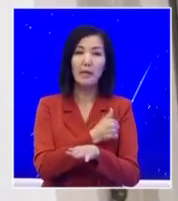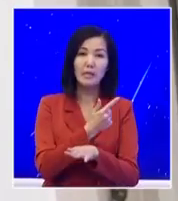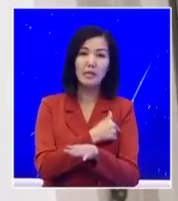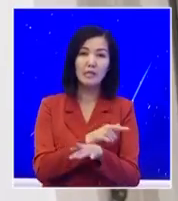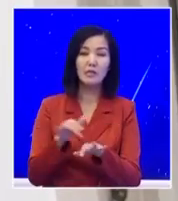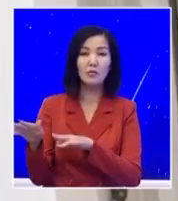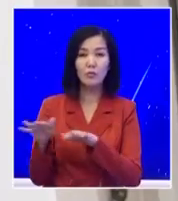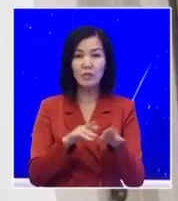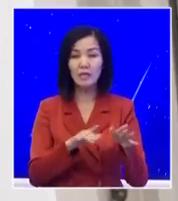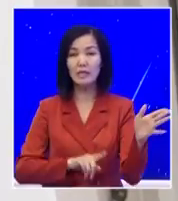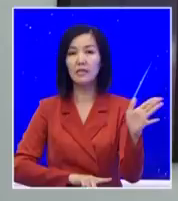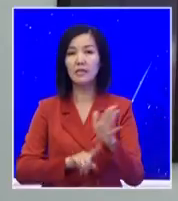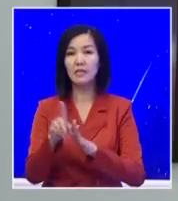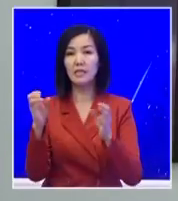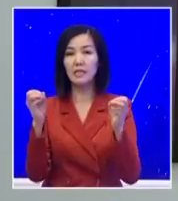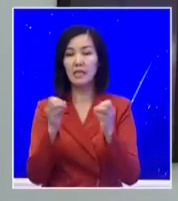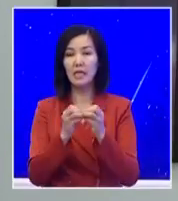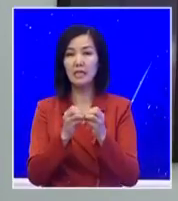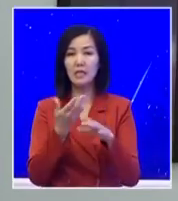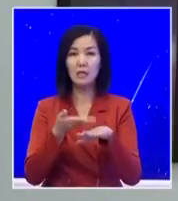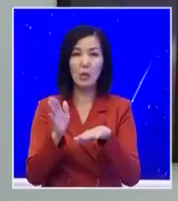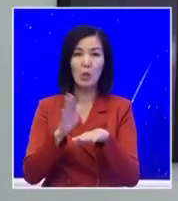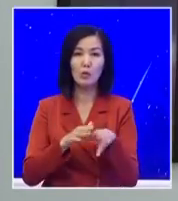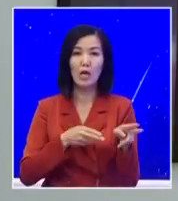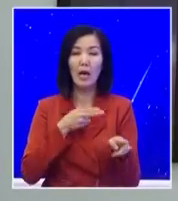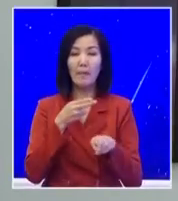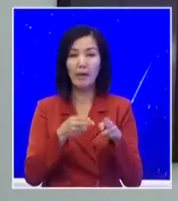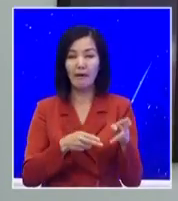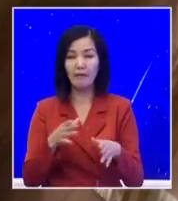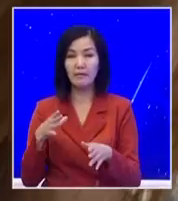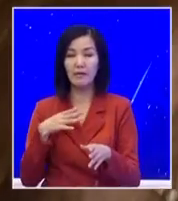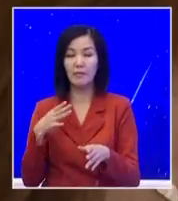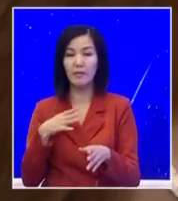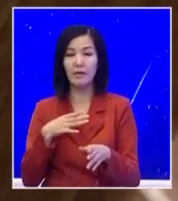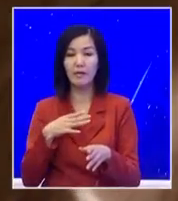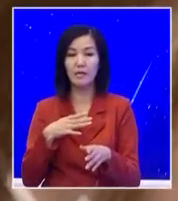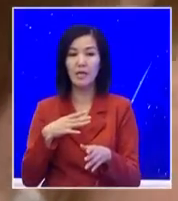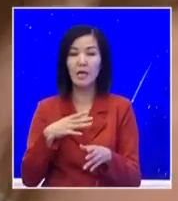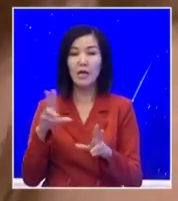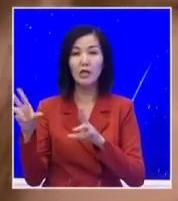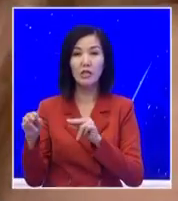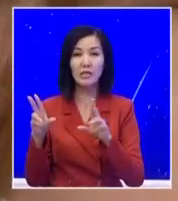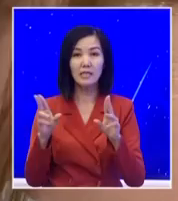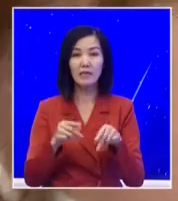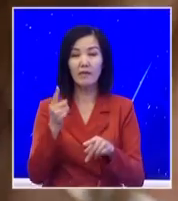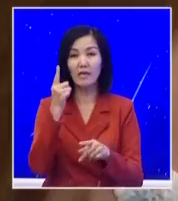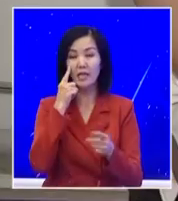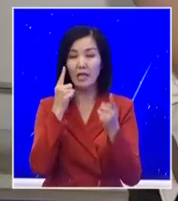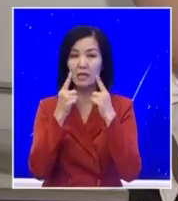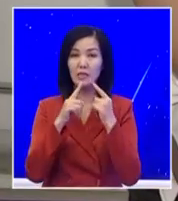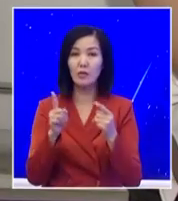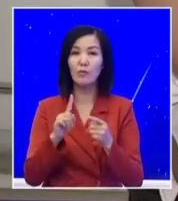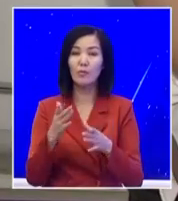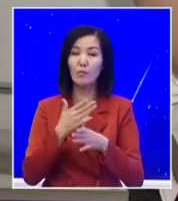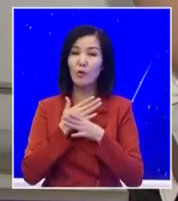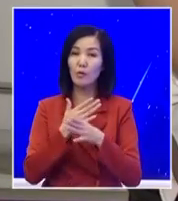Асиф Гусенов. За плечами десятки сложнейших операций и несметное количество счастливых глаз – тех, кому удалось помочь. Было